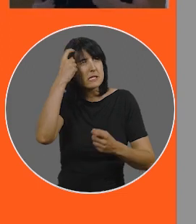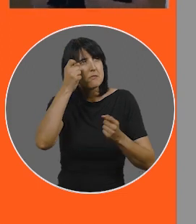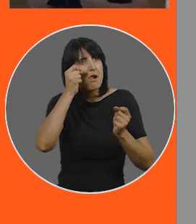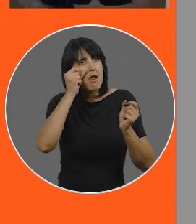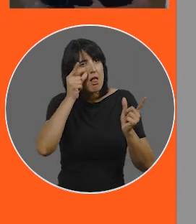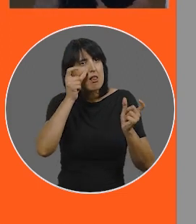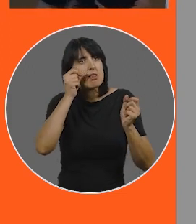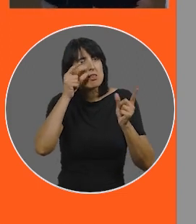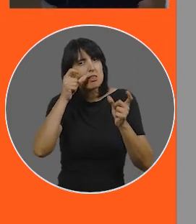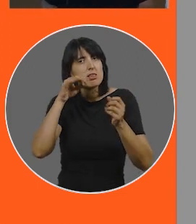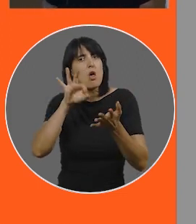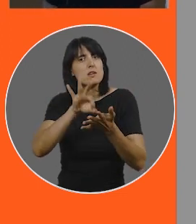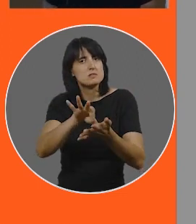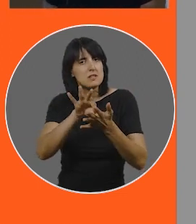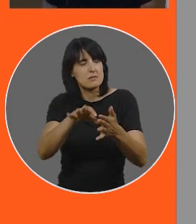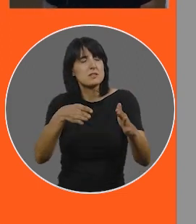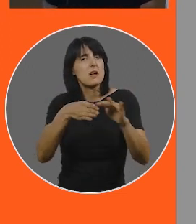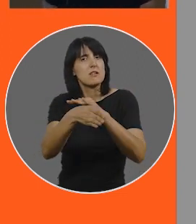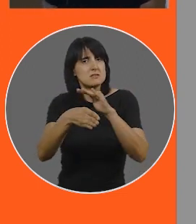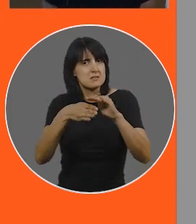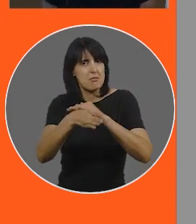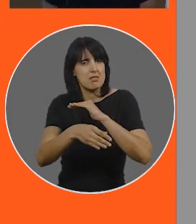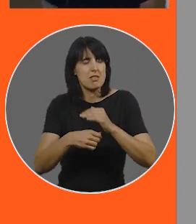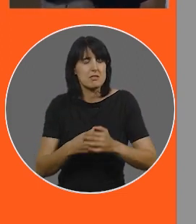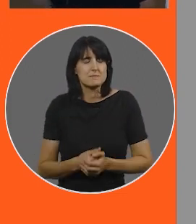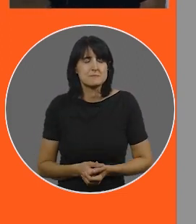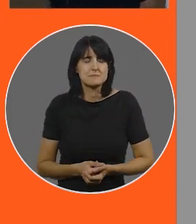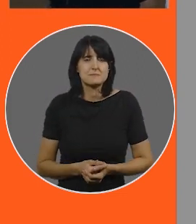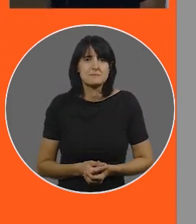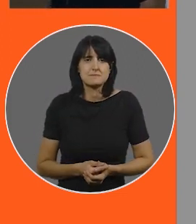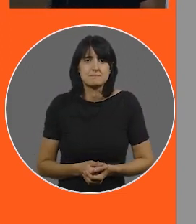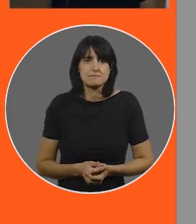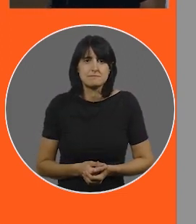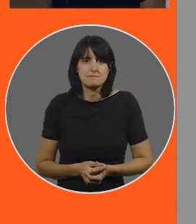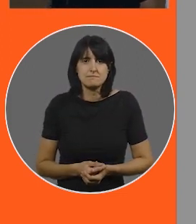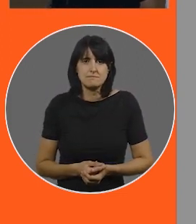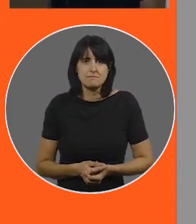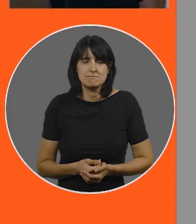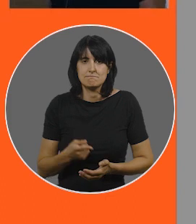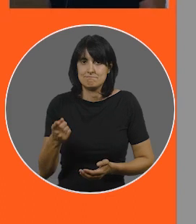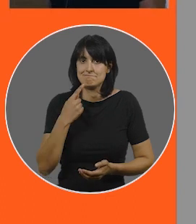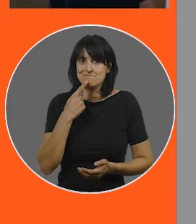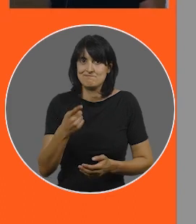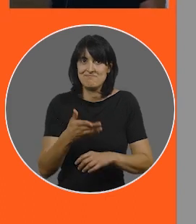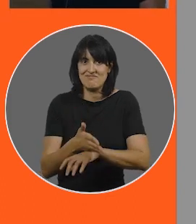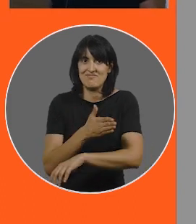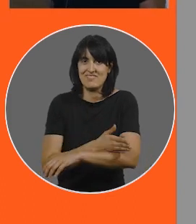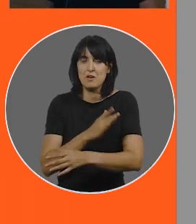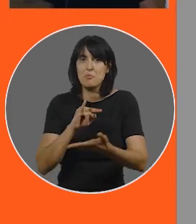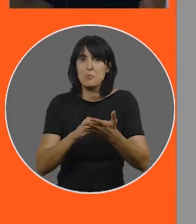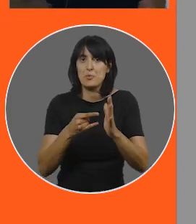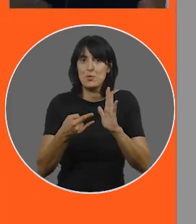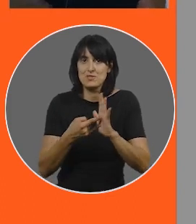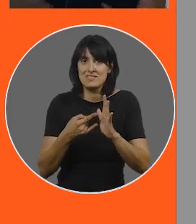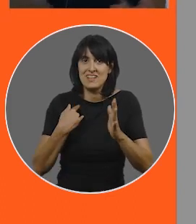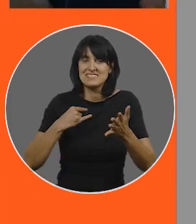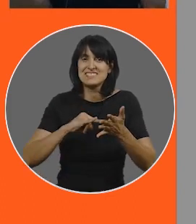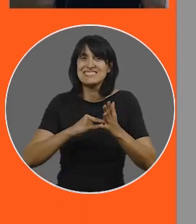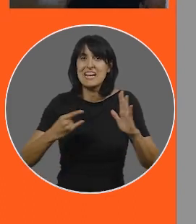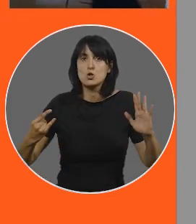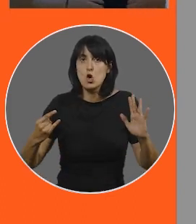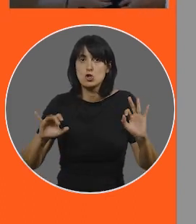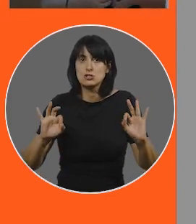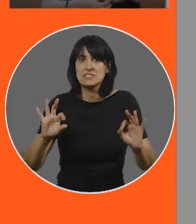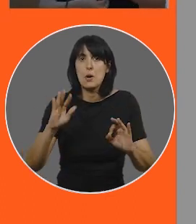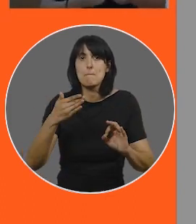van anar descobrint els serveis d'accessibilitat. I veieu que jo us he dit al principi un projecte sobre tecnologies blockchain, que només el nom a